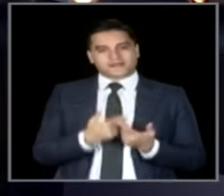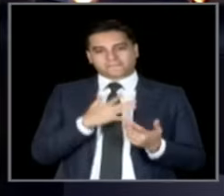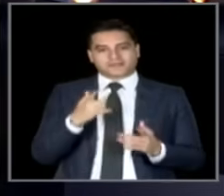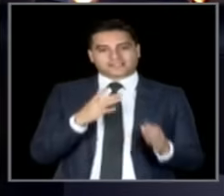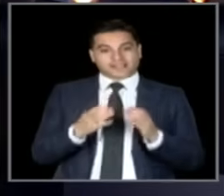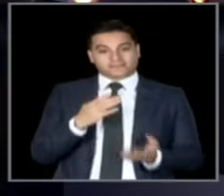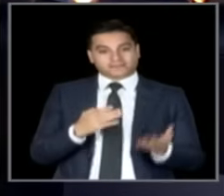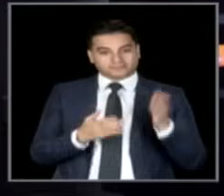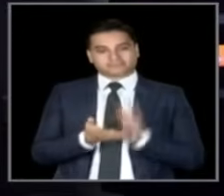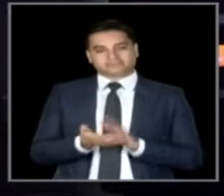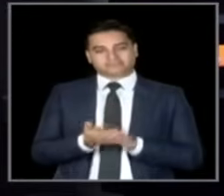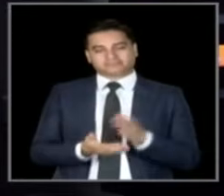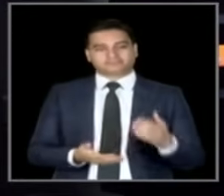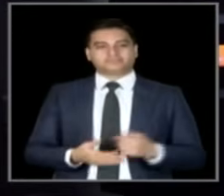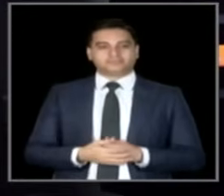بمية نقطه.